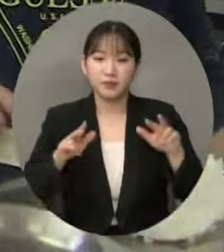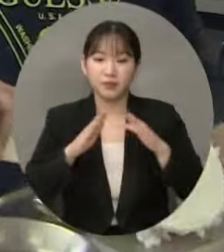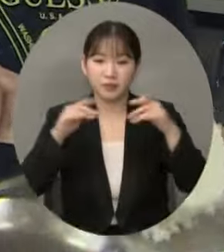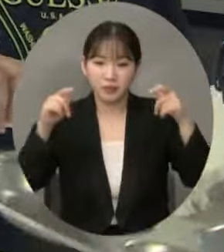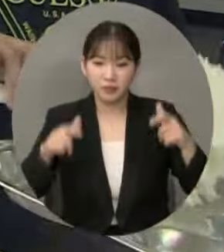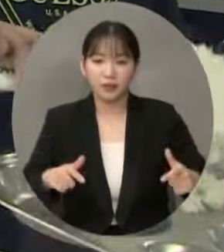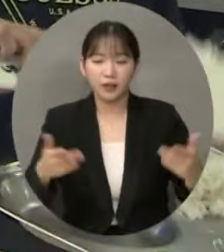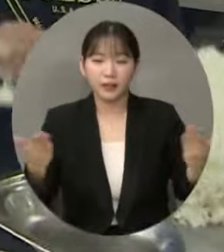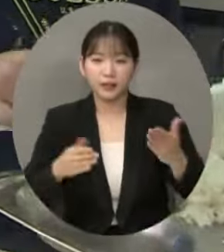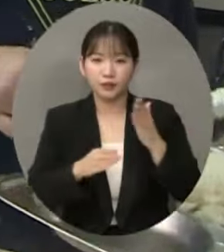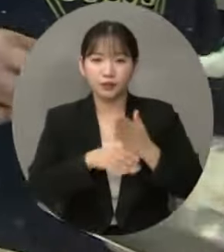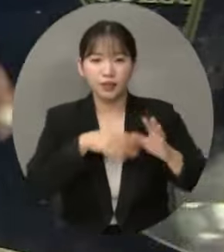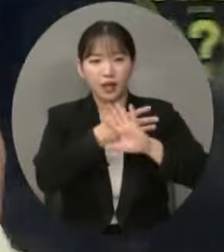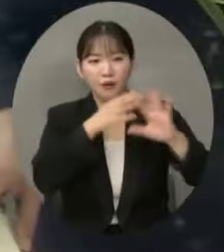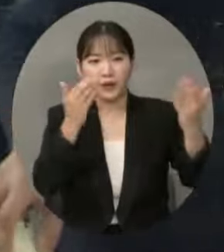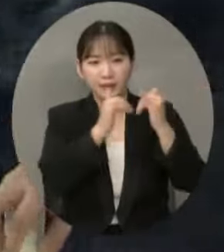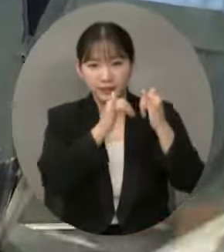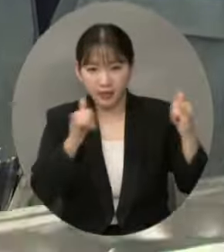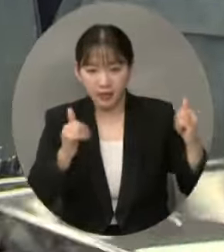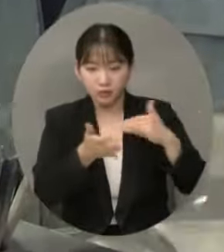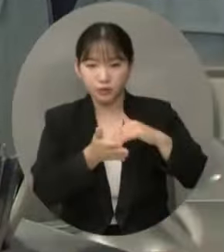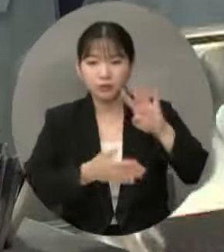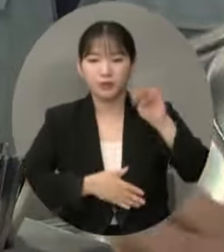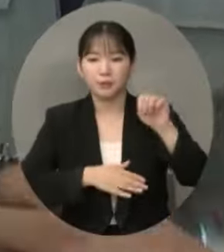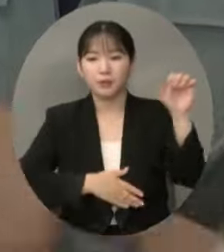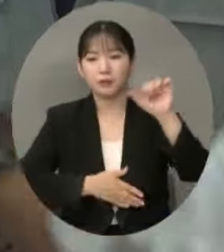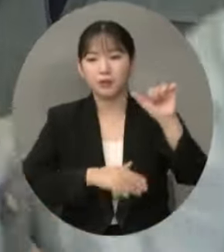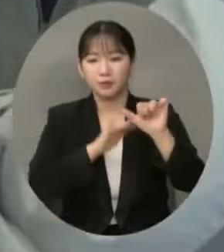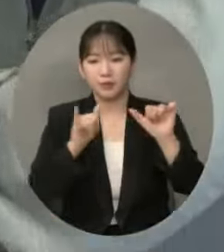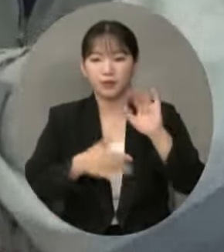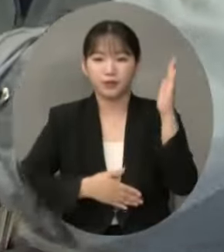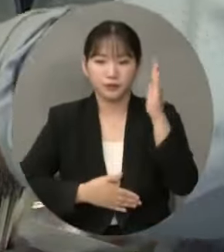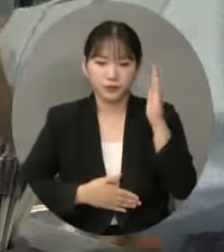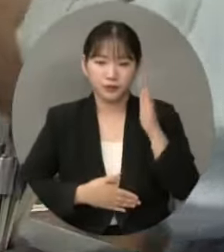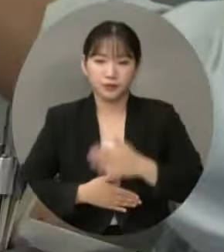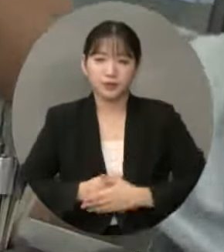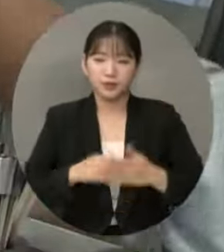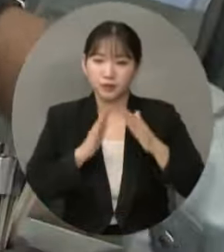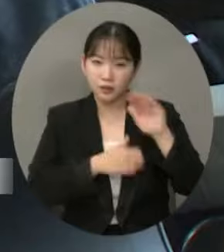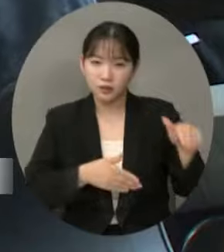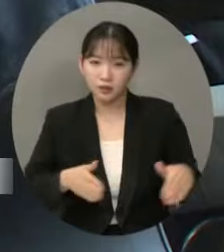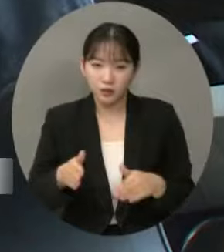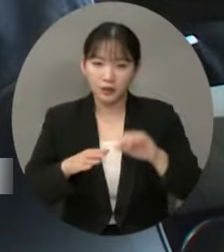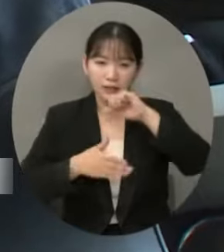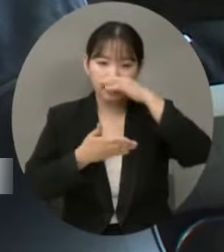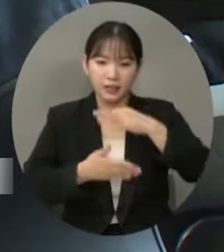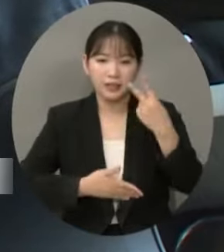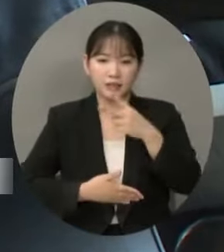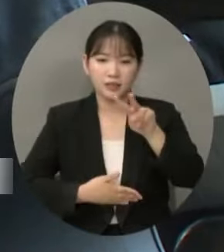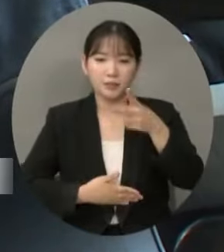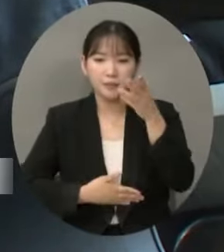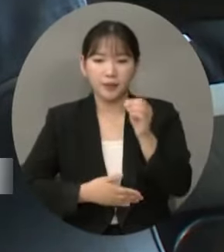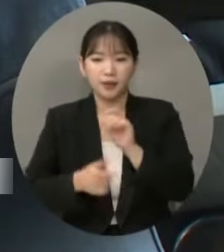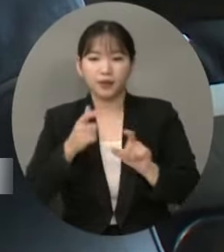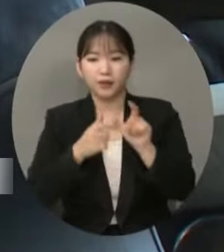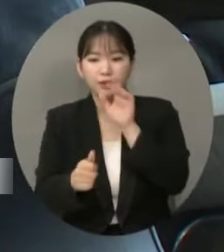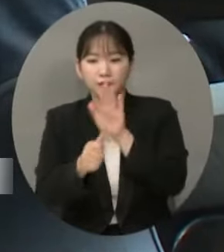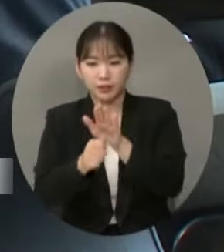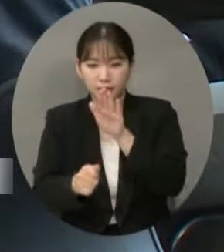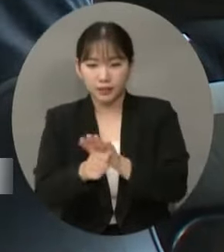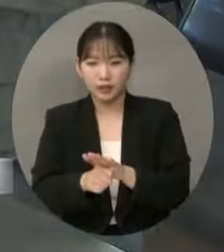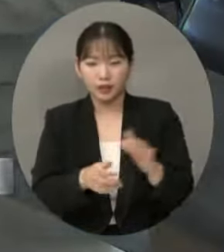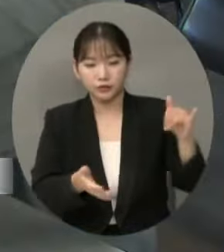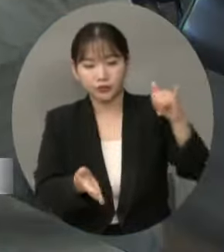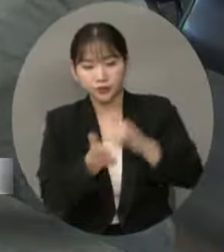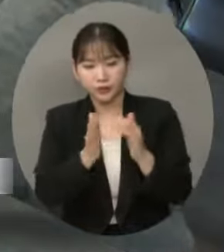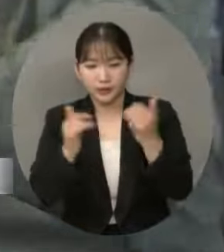전남 지역에서 일하고 있는 이주 노동자는 모두 4만 5천여 명. 전라남도는 예산 2,200여만 원을 지원해 이주